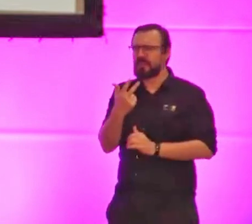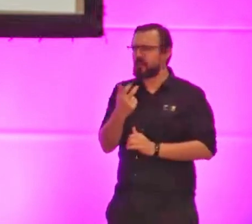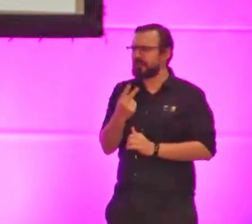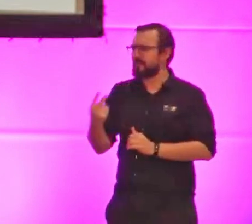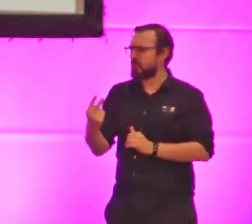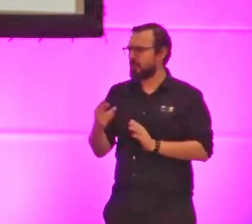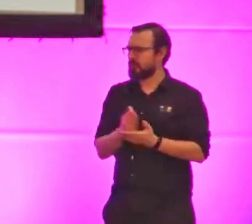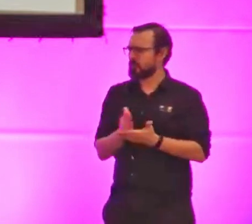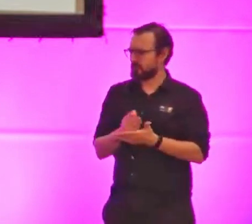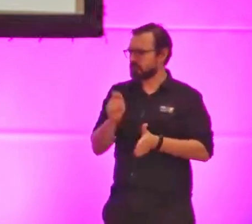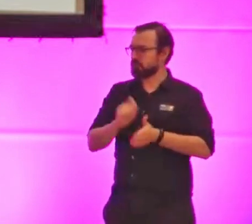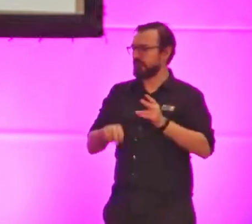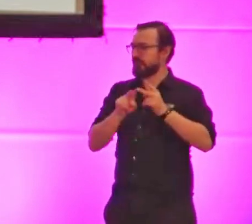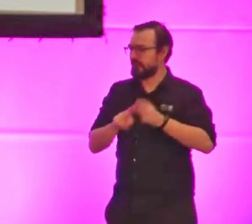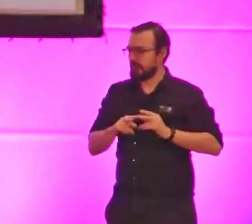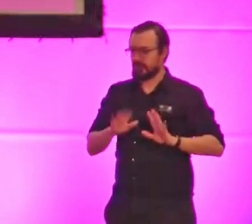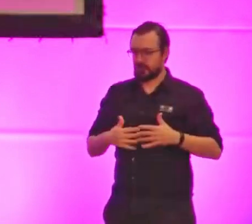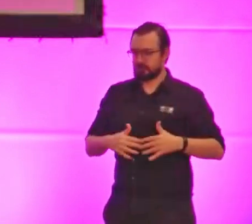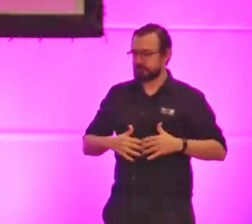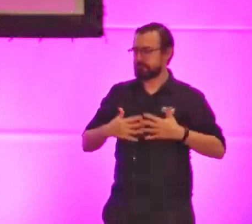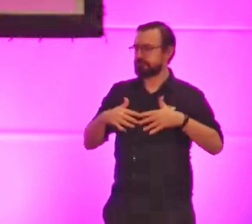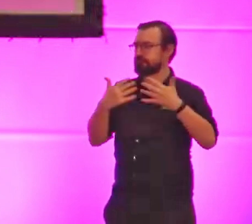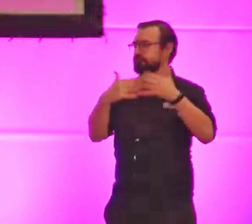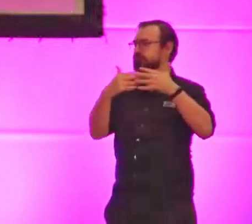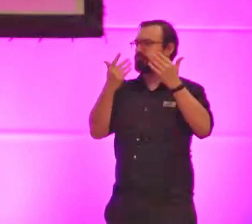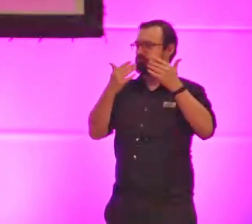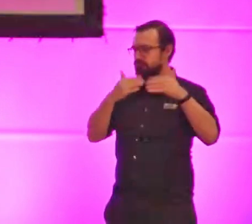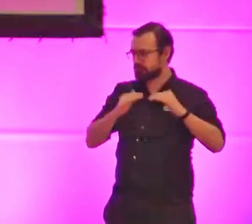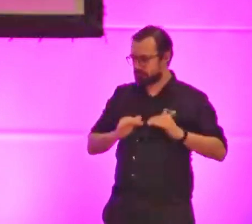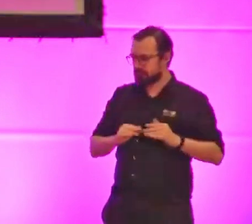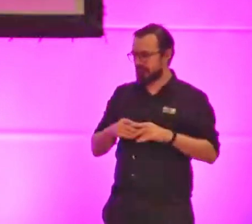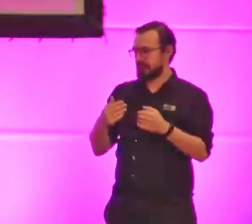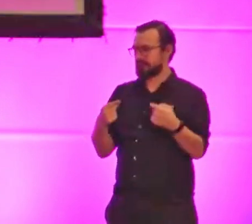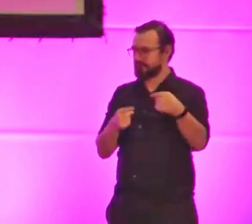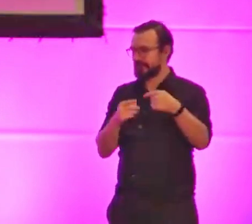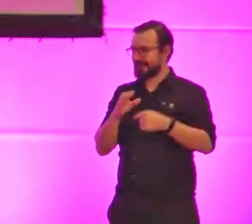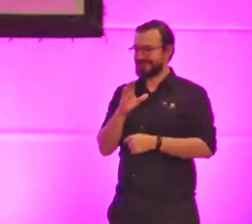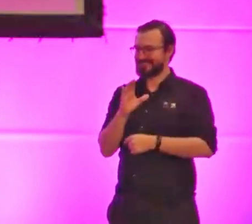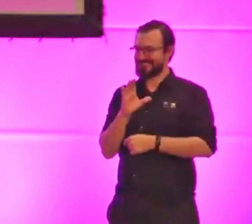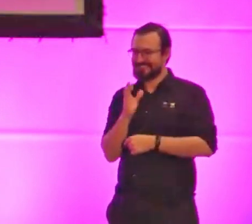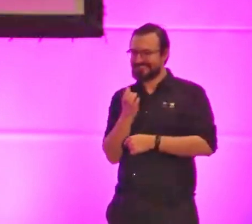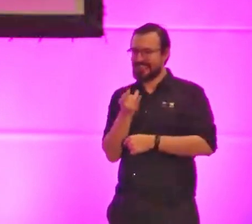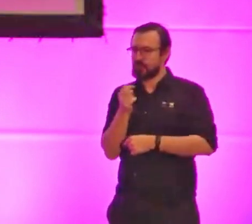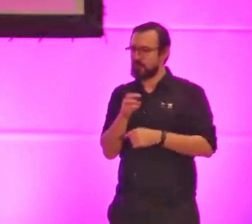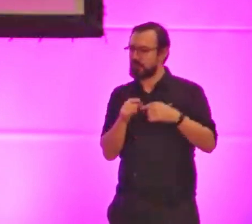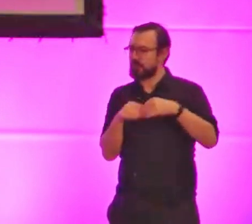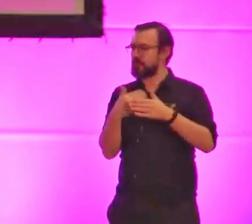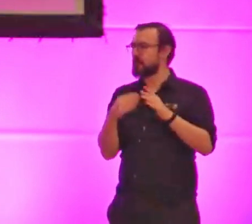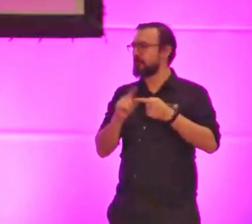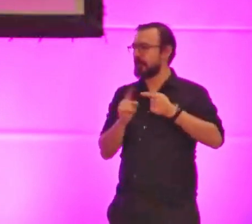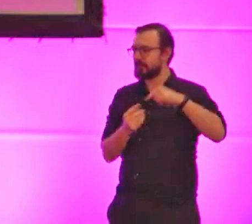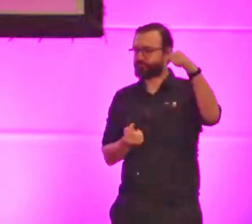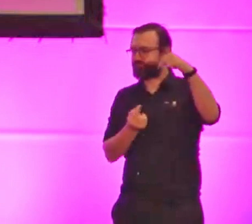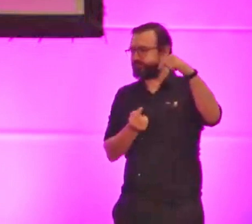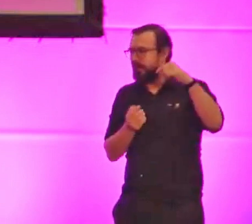80-82. Startade det igen. De hade hållit på och slagits mot regeringen i Khartoum från södra delarna redan från början.